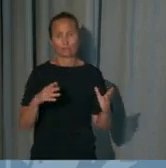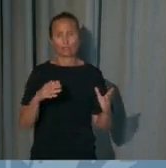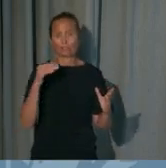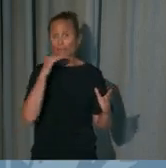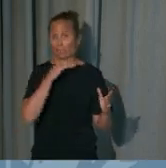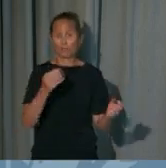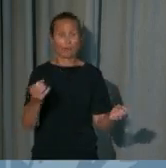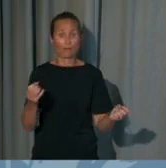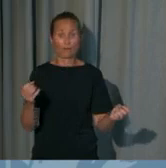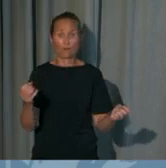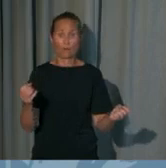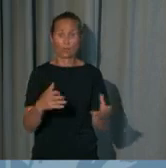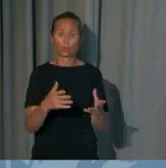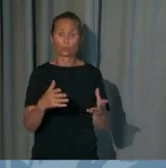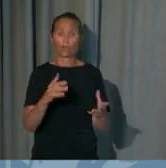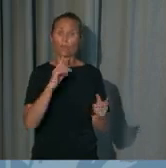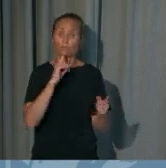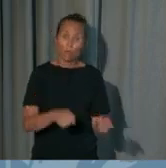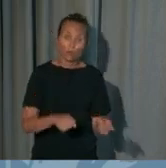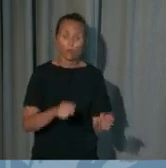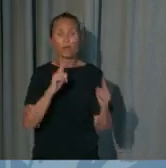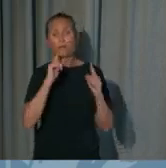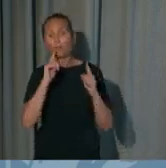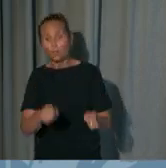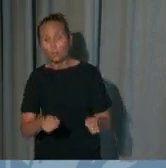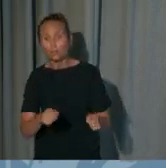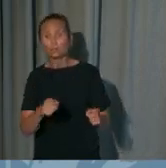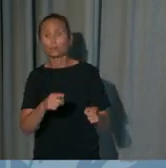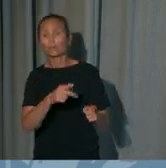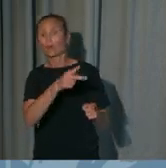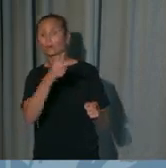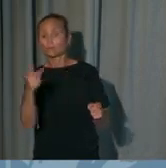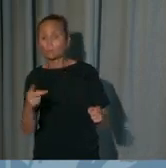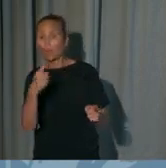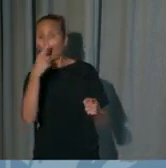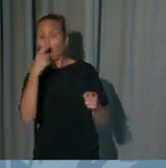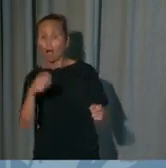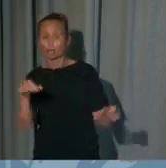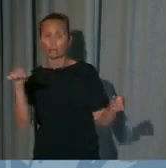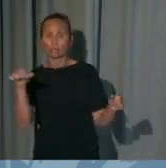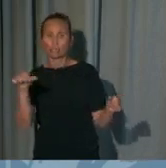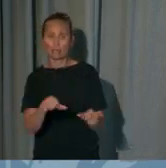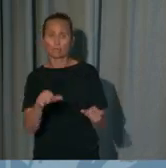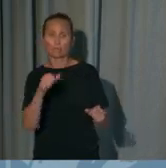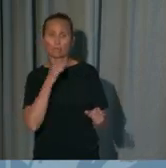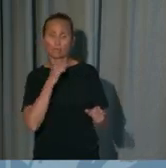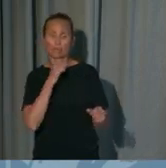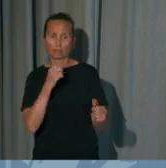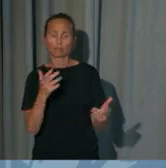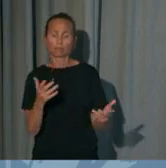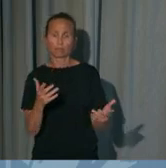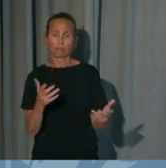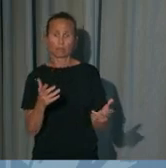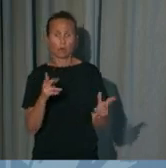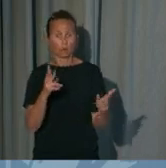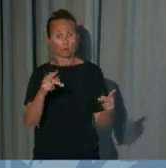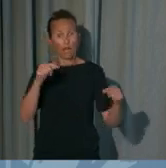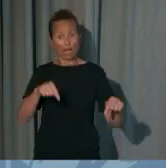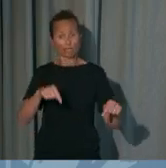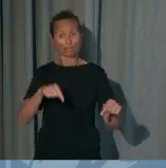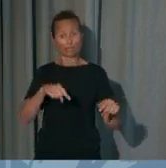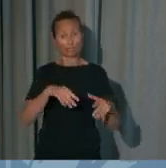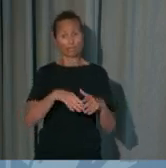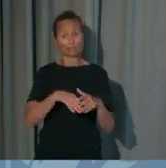blir utsatt for både fordommer, fordømmelse og ytterste konsekvens hat, kriminalitet. Også her